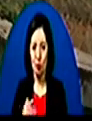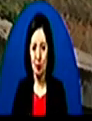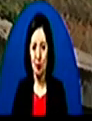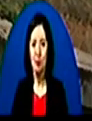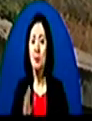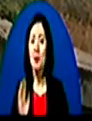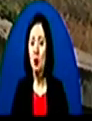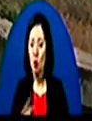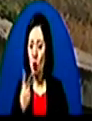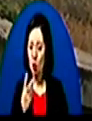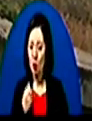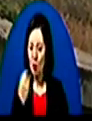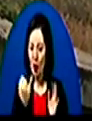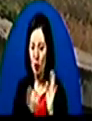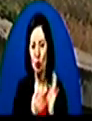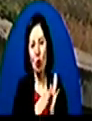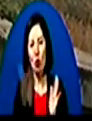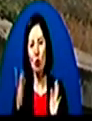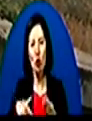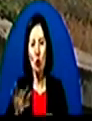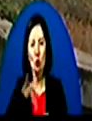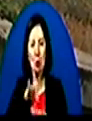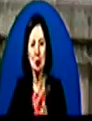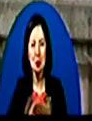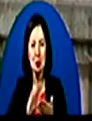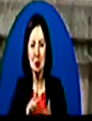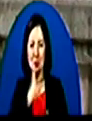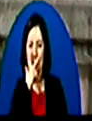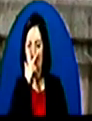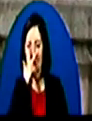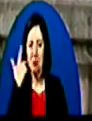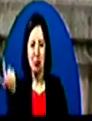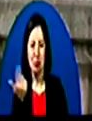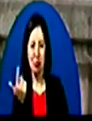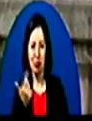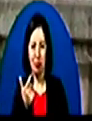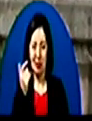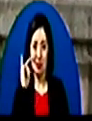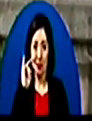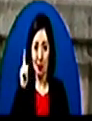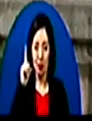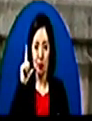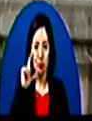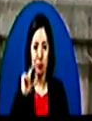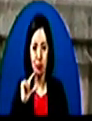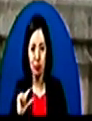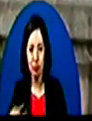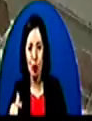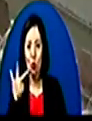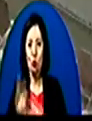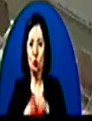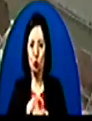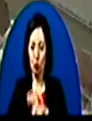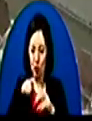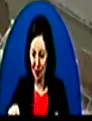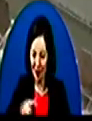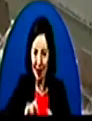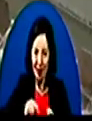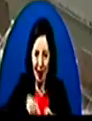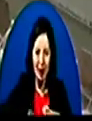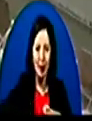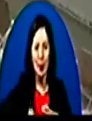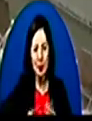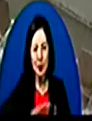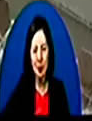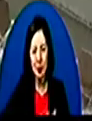2016 оноос эхлэн төв цэвэрлэх байгууламжаас гарч байгаа үнрийг багасгах ажлыг эхлүүлсэн. 3 жилийн хугацаанд лаг цэвэрлэж өнөргүйжүүлэх төсөл хэрэгжиж, стандарт